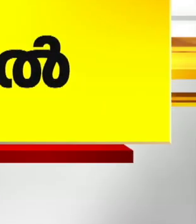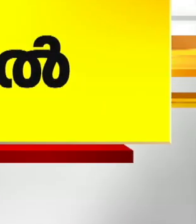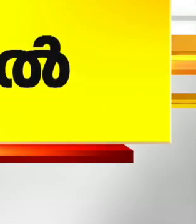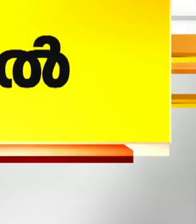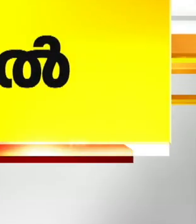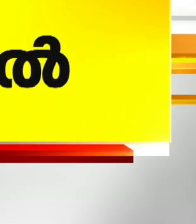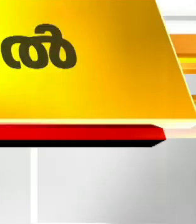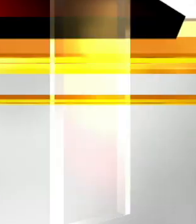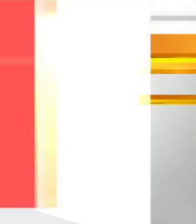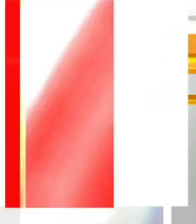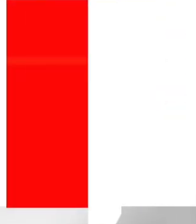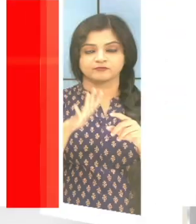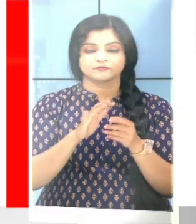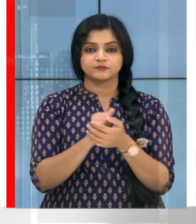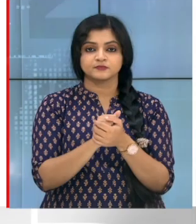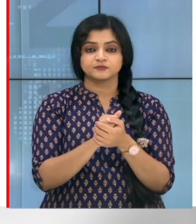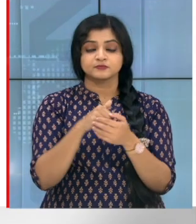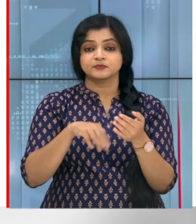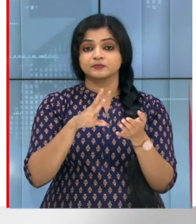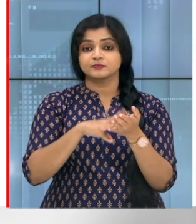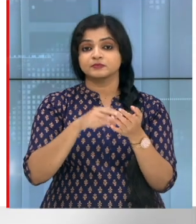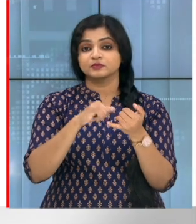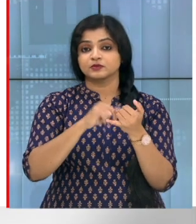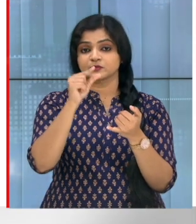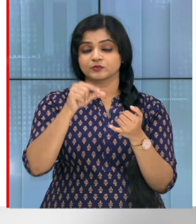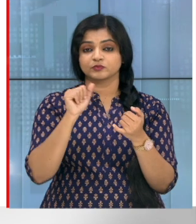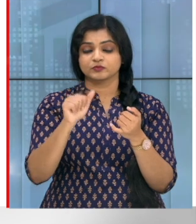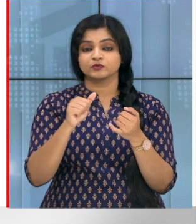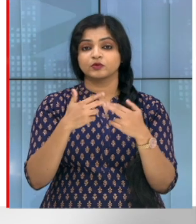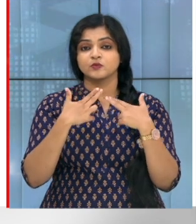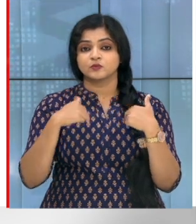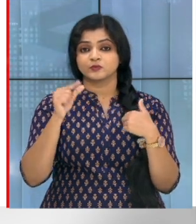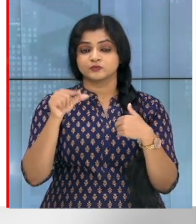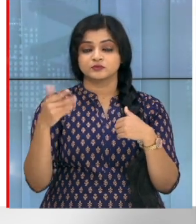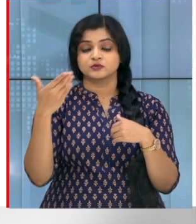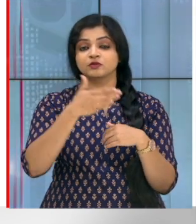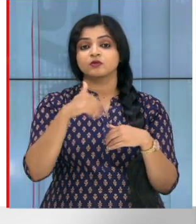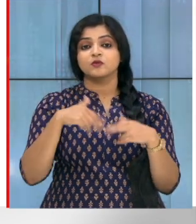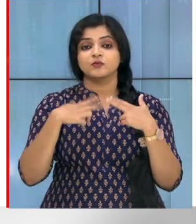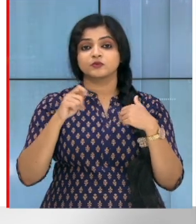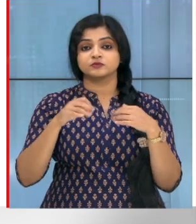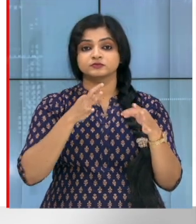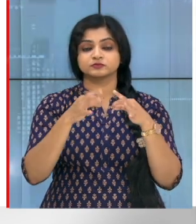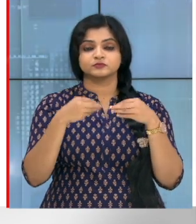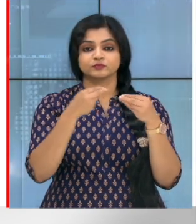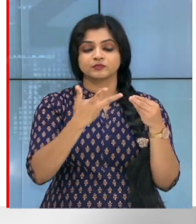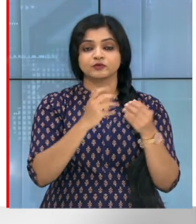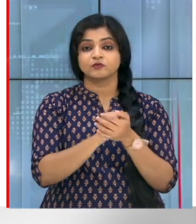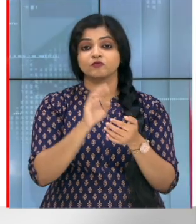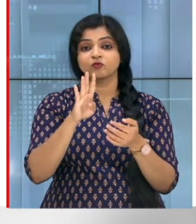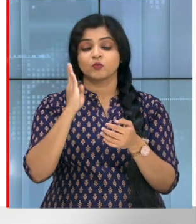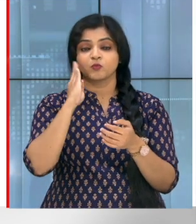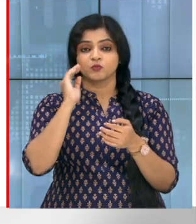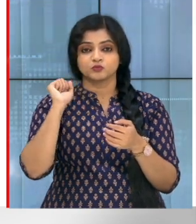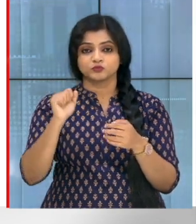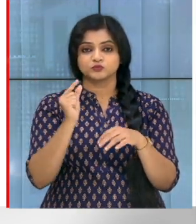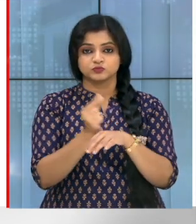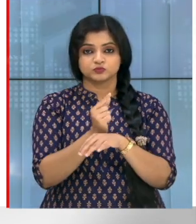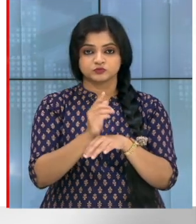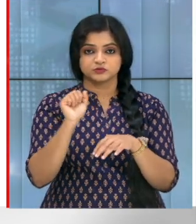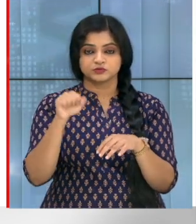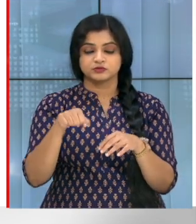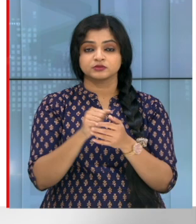എന്നായിരുന്നു അറിയിച്ചത്. അതേസമയം മനീഷ് സിസോദിയയുടെ അഭിഭാഷകൻ കോടതിയിൽ വിശദീകരിച്ചത്, 4 മൊബൈൽ ഫോണുകൾ അദ്ദേഹം ഉപയോഗിച്ചിരുന്നു ഈ